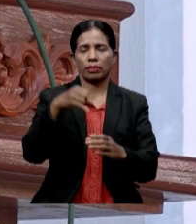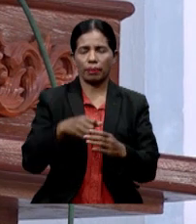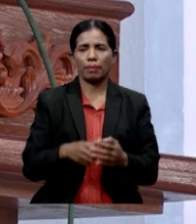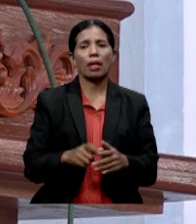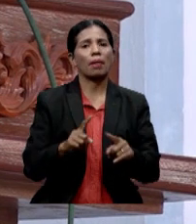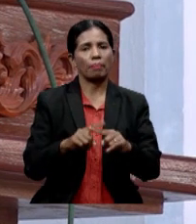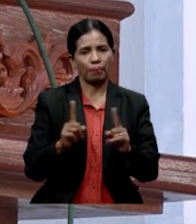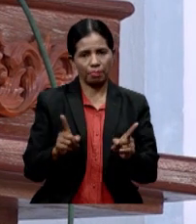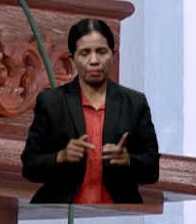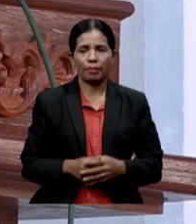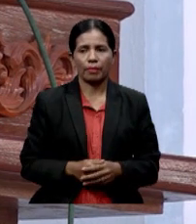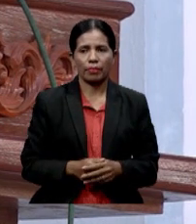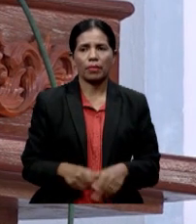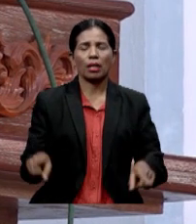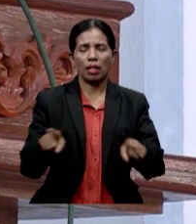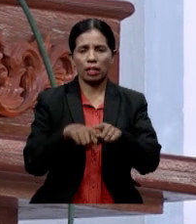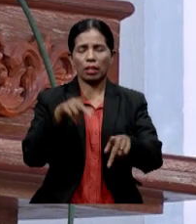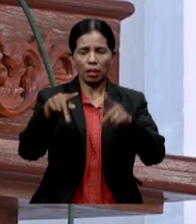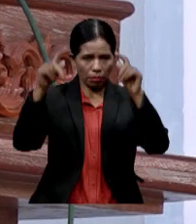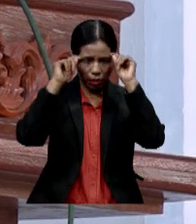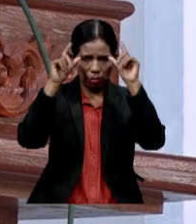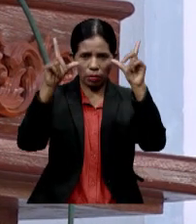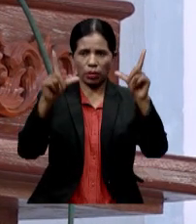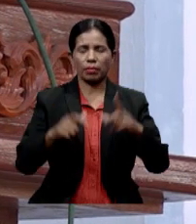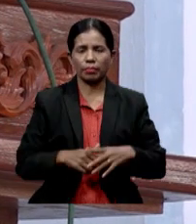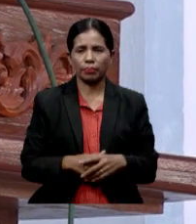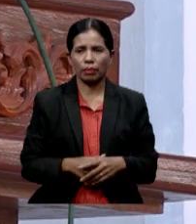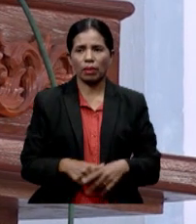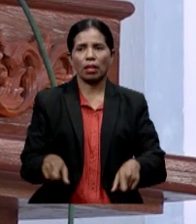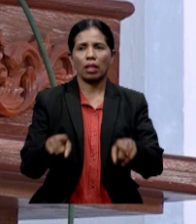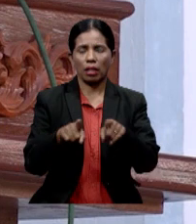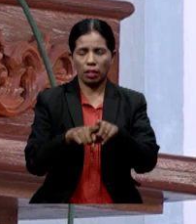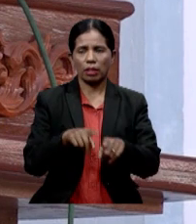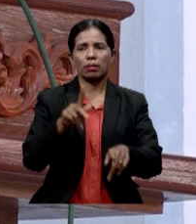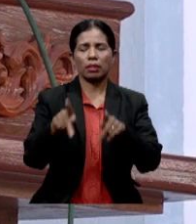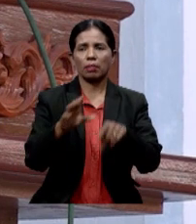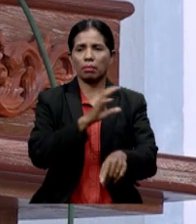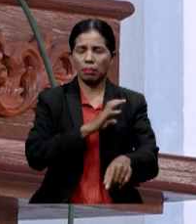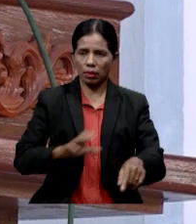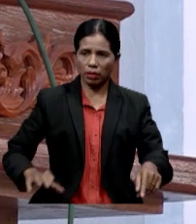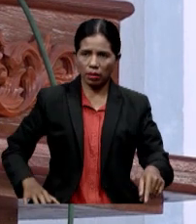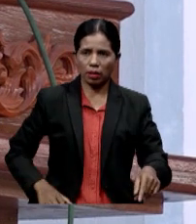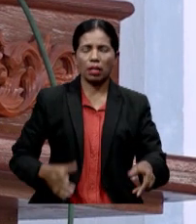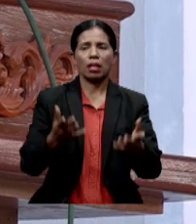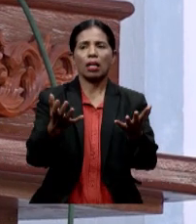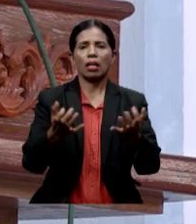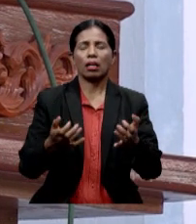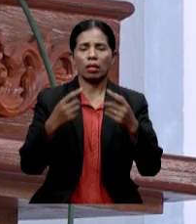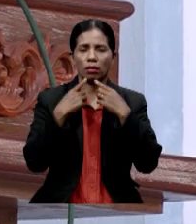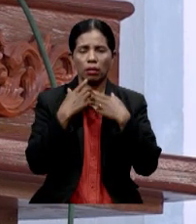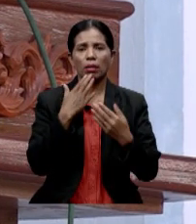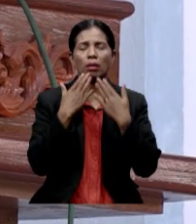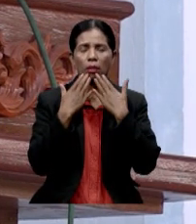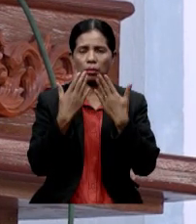Maybe, anesan Timur Luar, anesan Mosrani, agar lese,